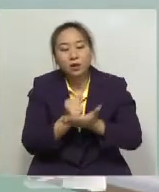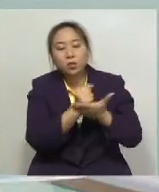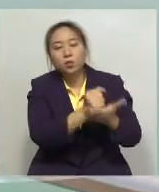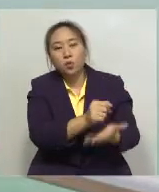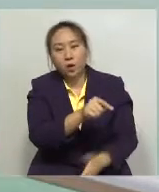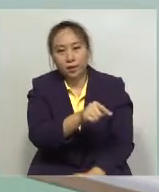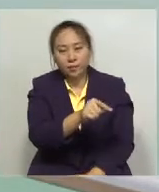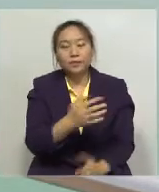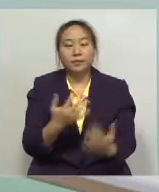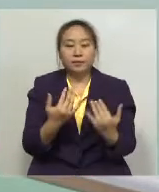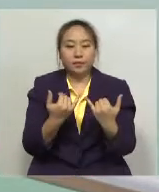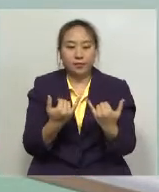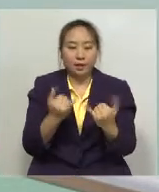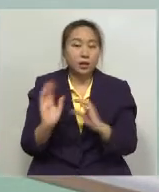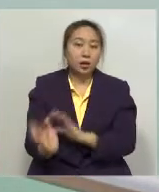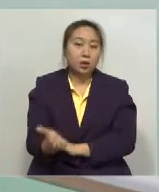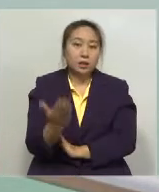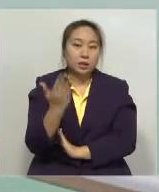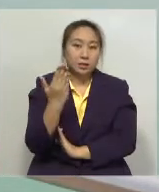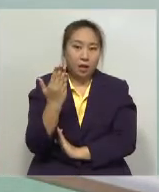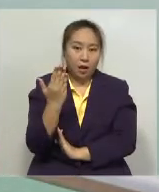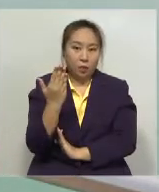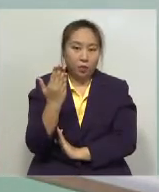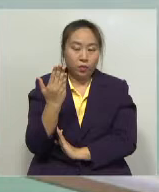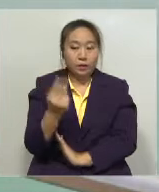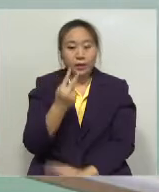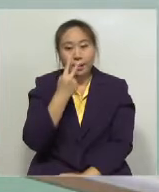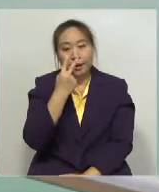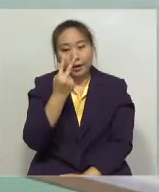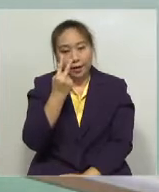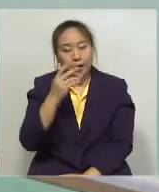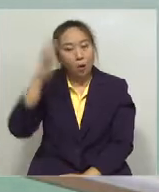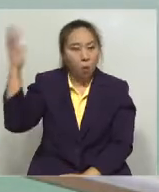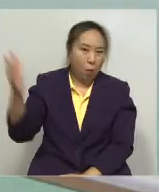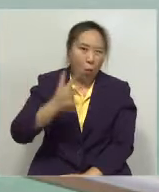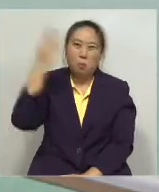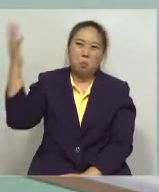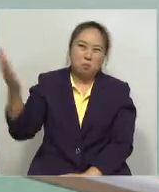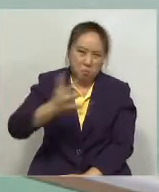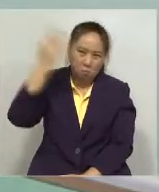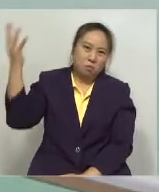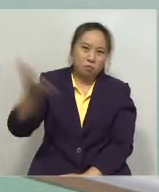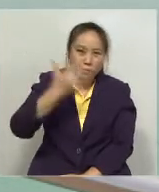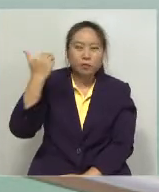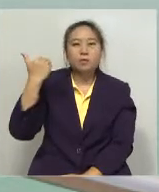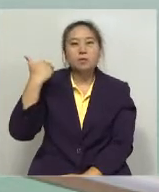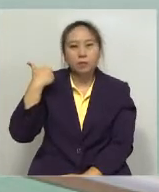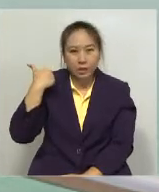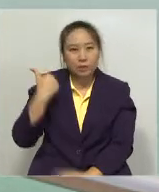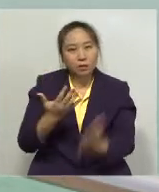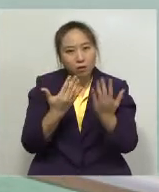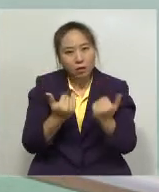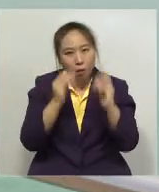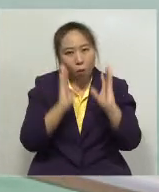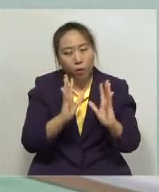ครับซึ่งบรรยากาศในช่วงเช้าที่ผ่านมานะครับจากที่เห็นสภาพโดยรอบลมยังค่อนข้างจะแรงอยู่นะครับในส่วนของการค้นหา